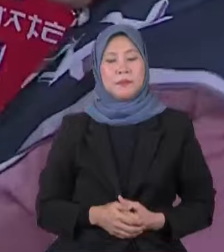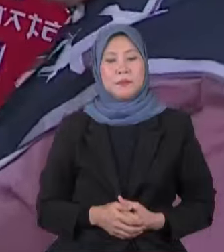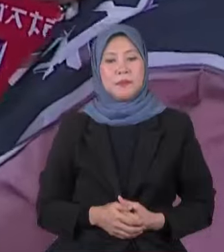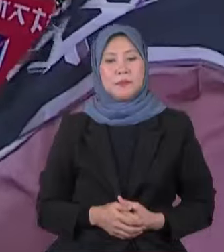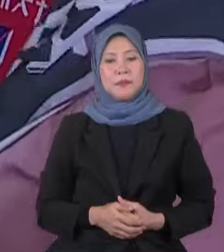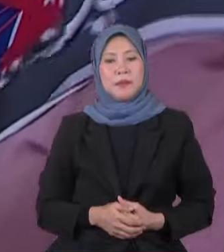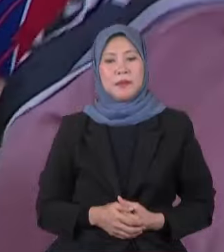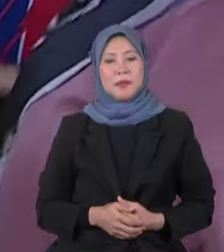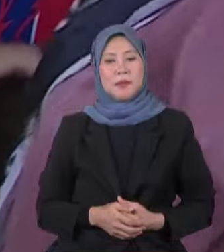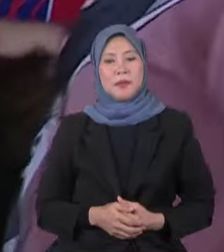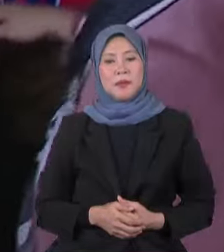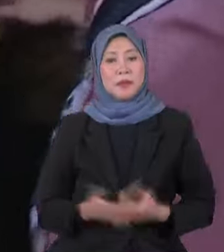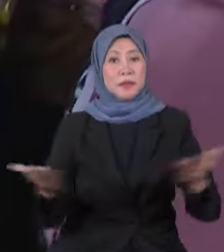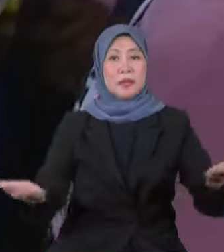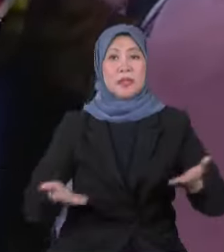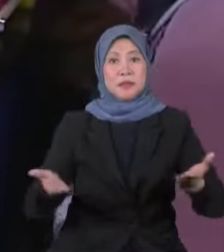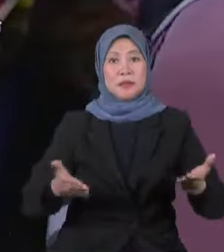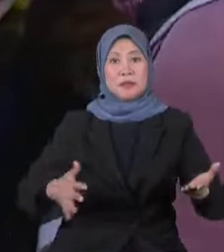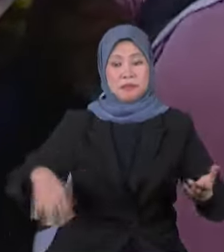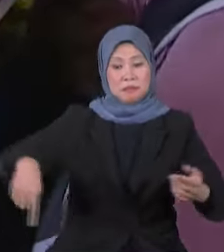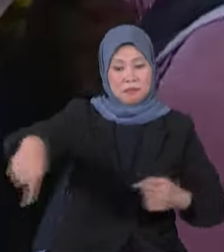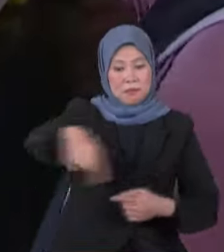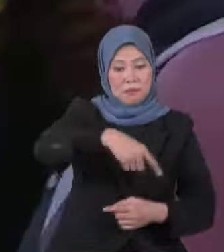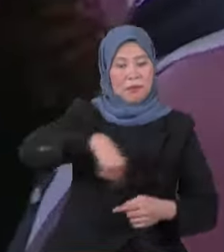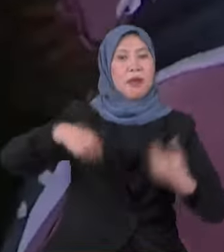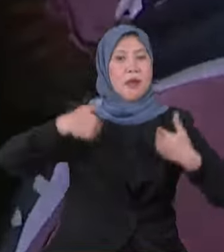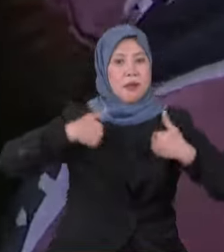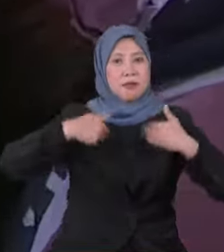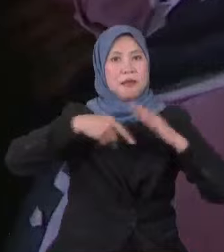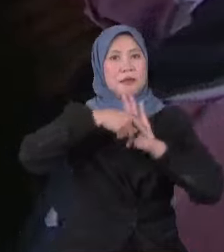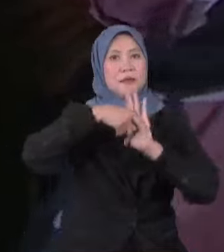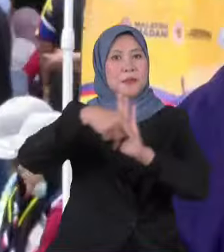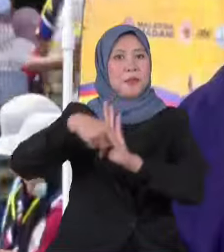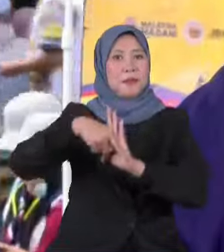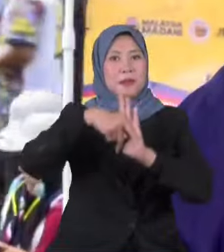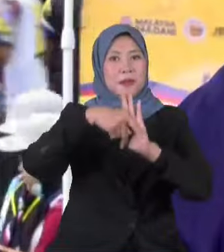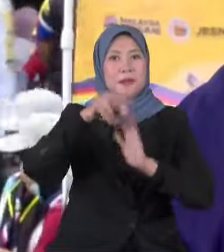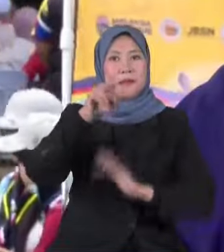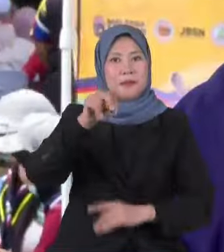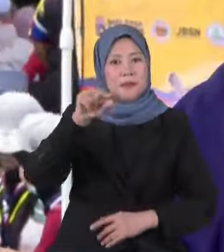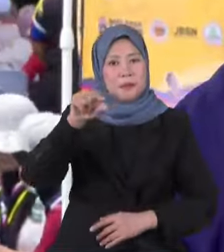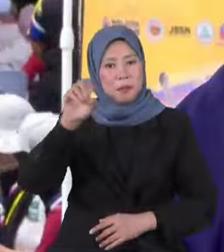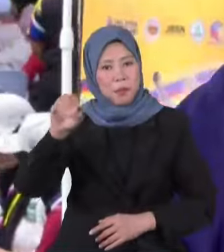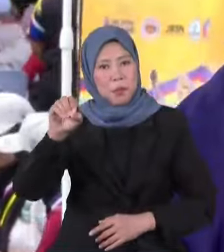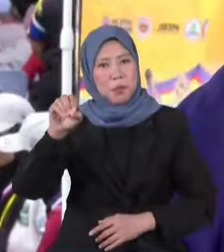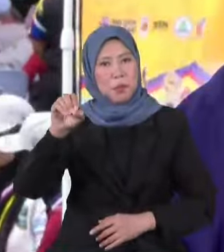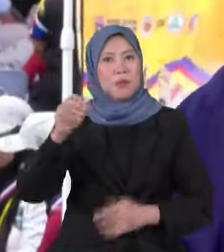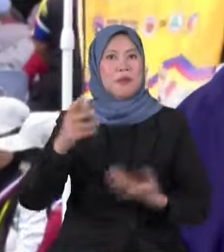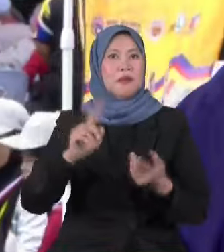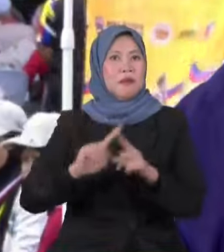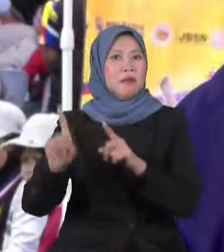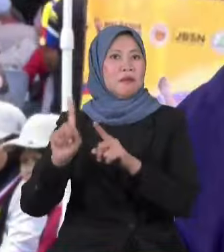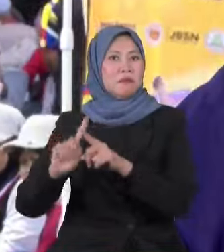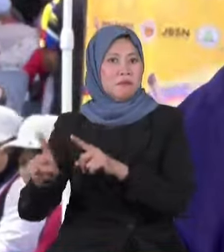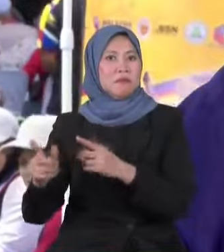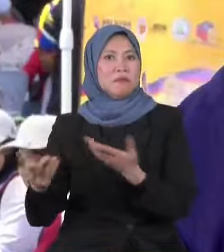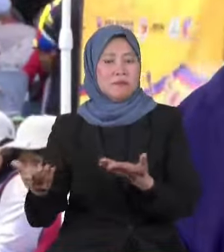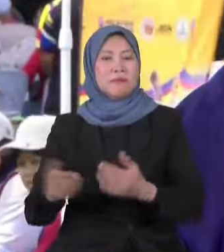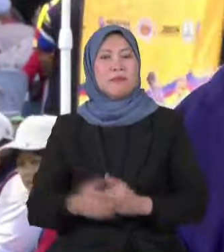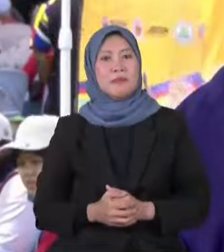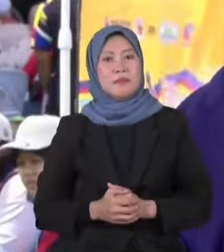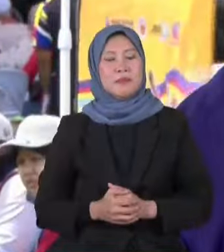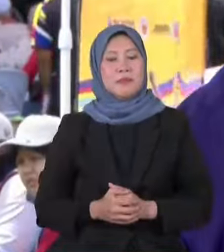di sekitar dataran ni mahu pada pameran NGO, dan kalau tuan-tuan lihat ini ada sebahagian pengisian kita,